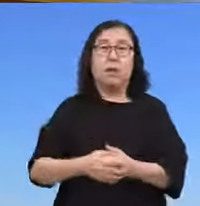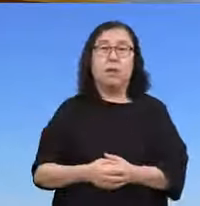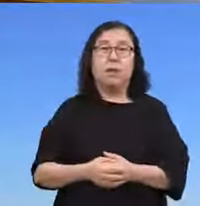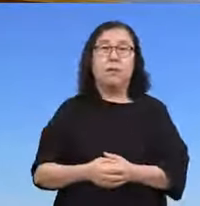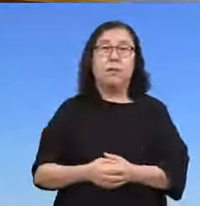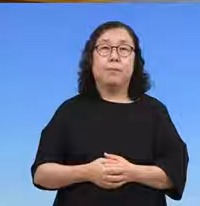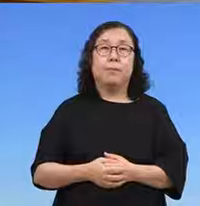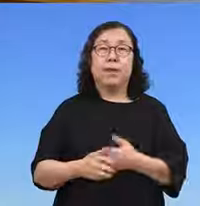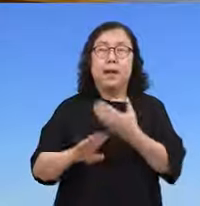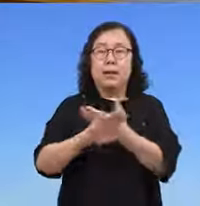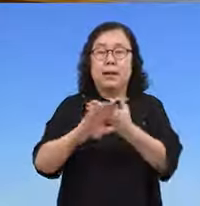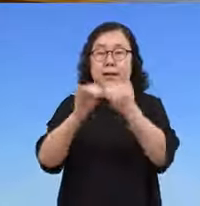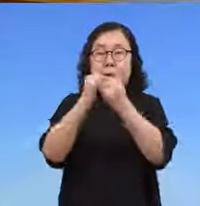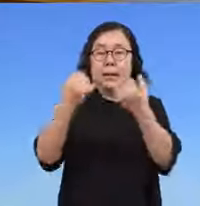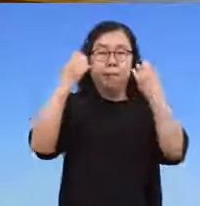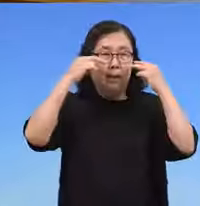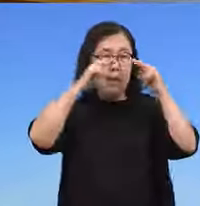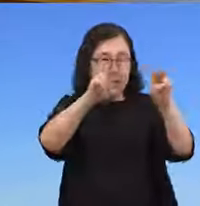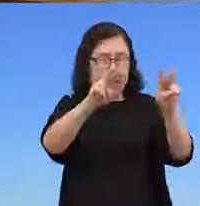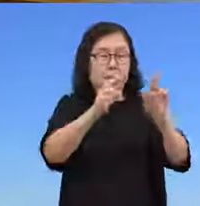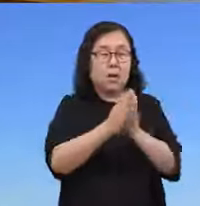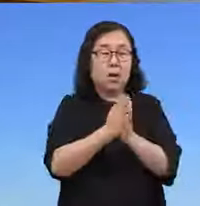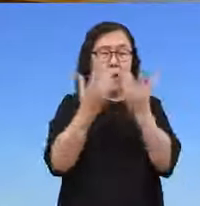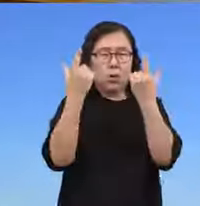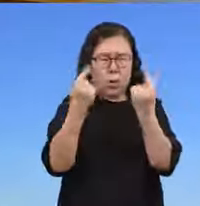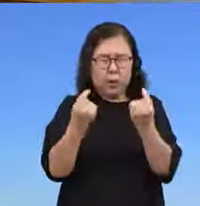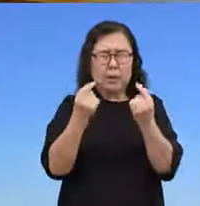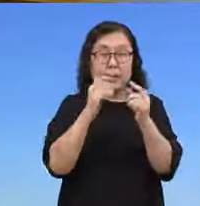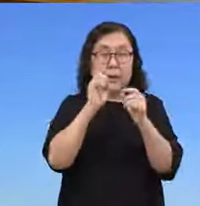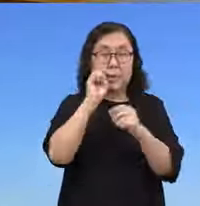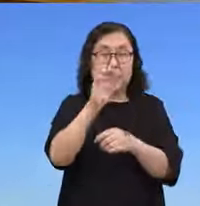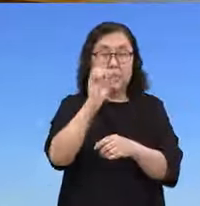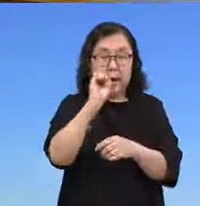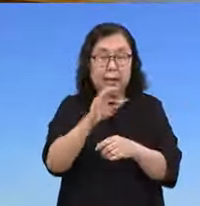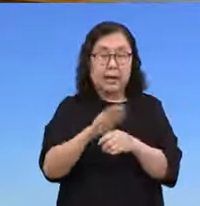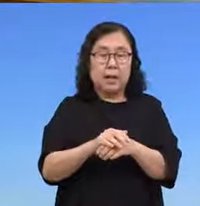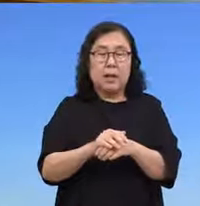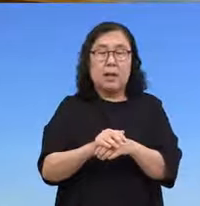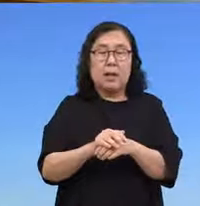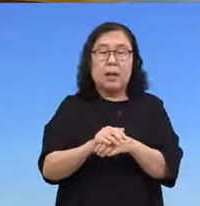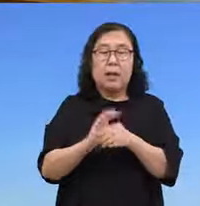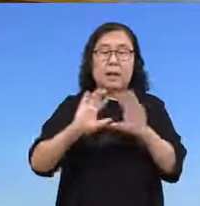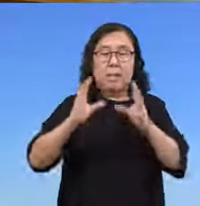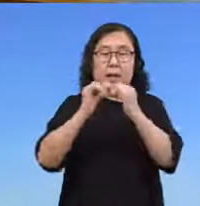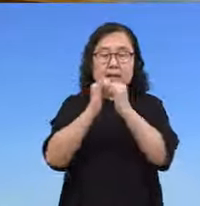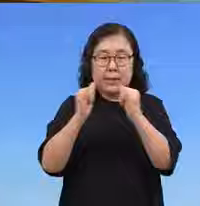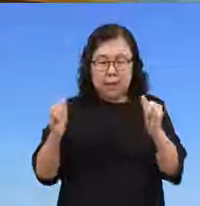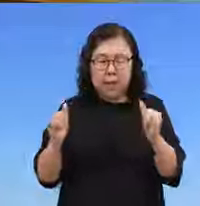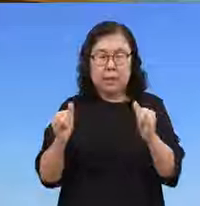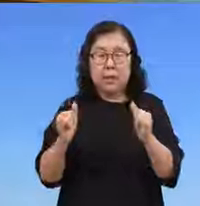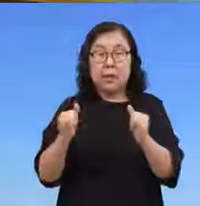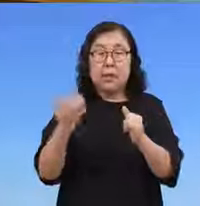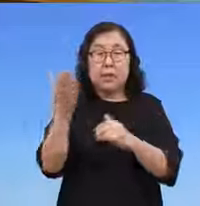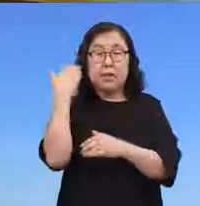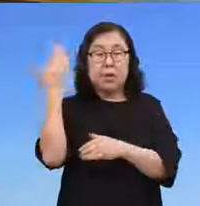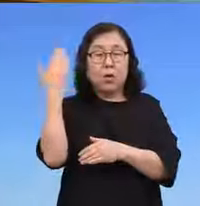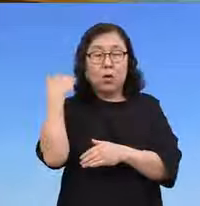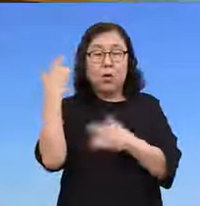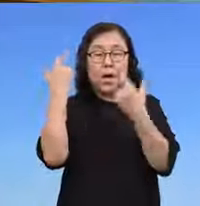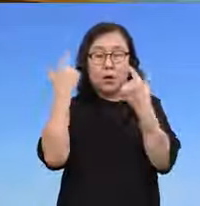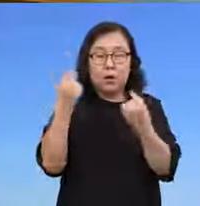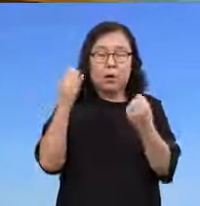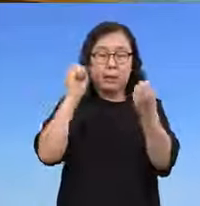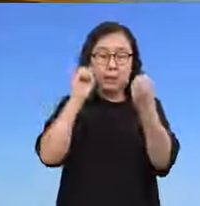돌아서서 다른 사람을 향하여 전과 같이 말하며 백성이 전과 같이 대답하더라. 29절에 보면은